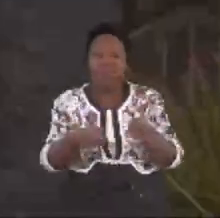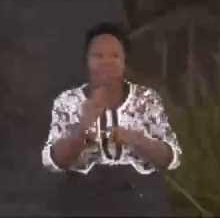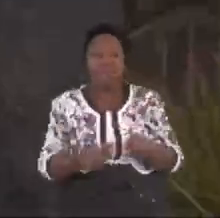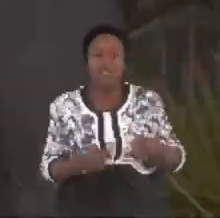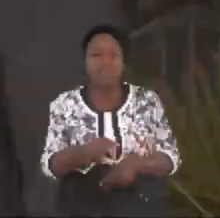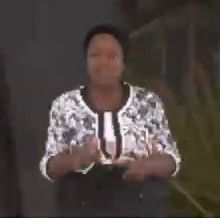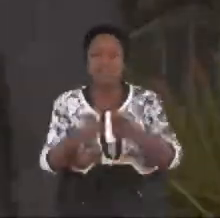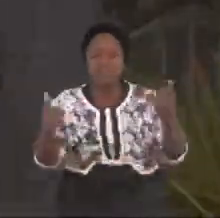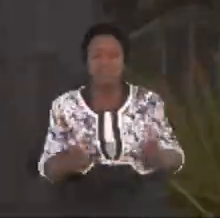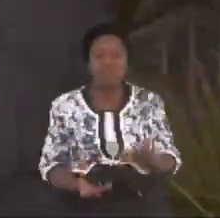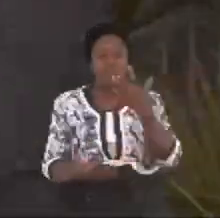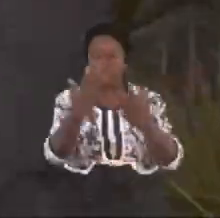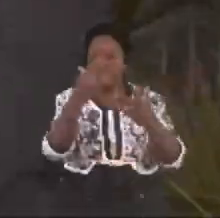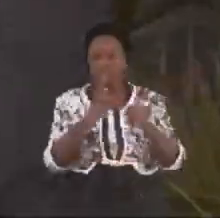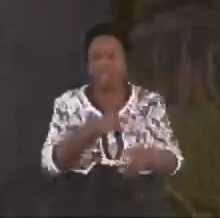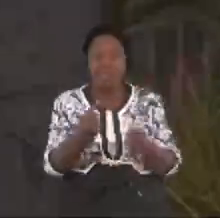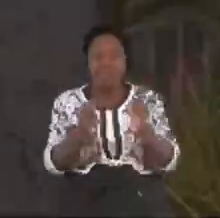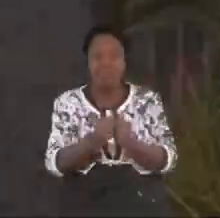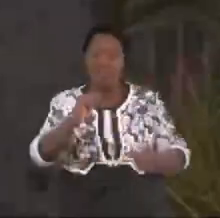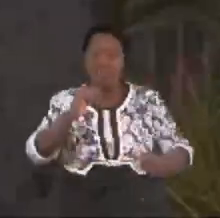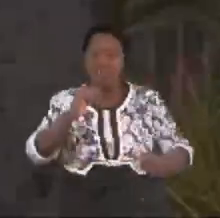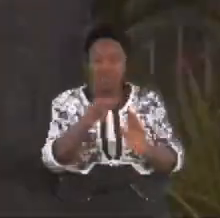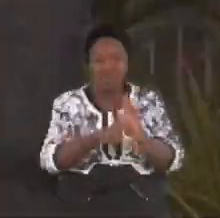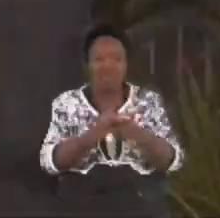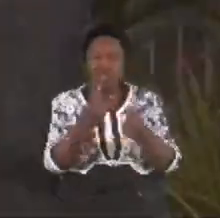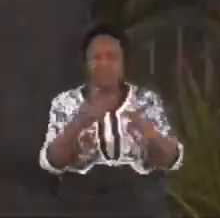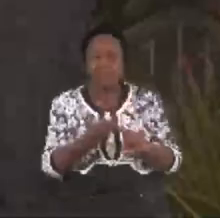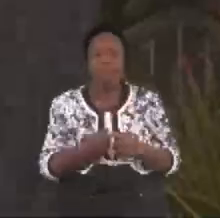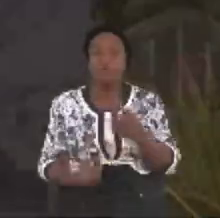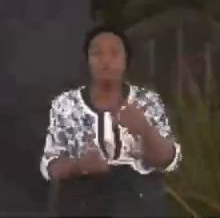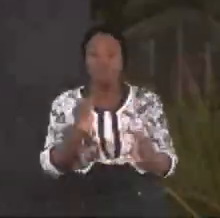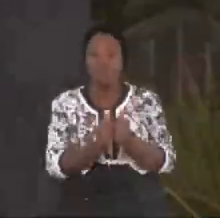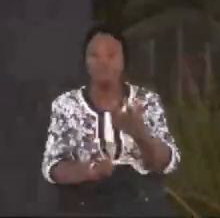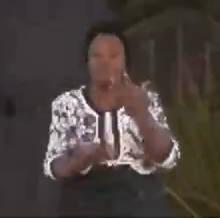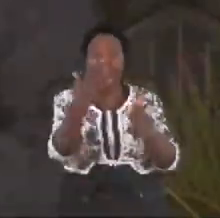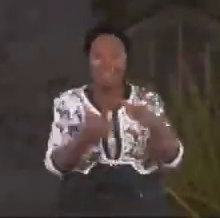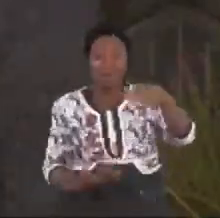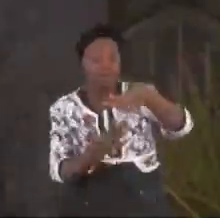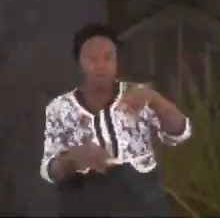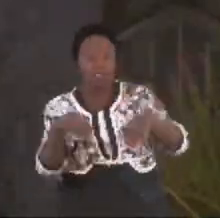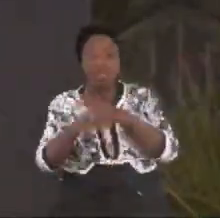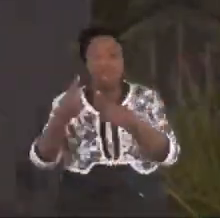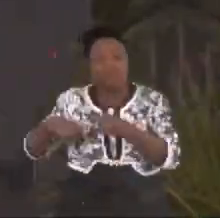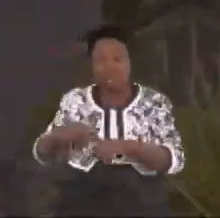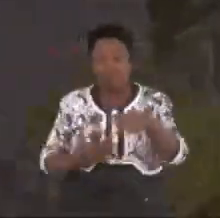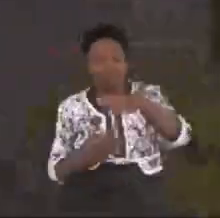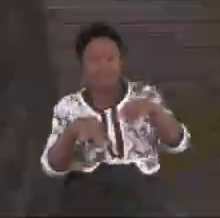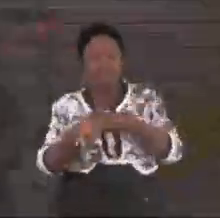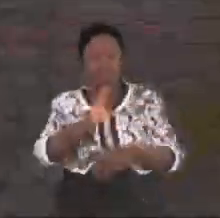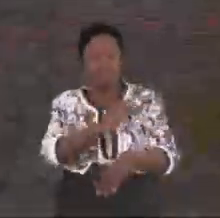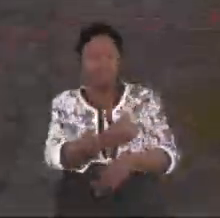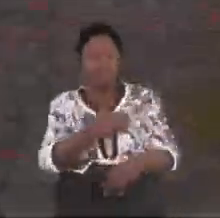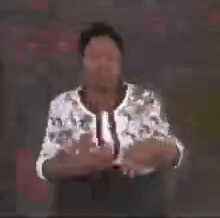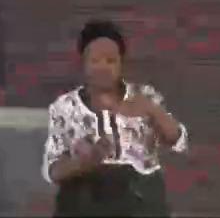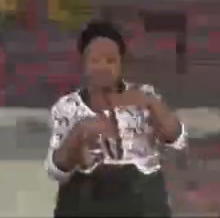feu. Il est venu avec ferveur. Il est venu avec le feu qui brûlait dans son cœur, brûlant dans son âme et brûlant dans